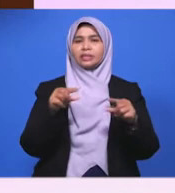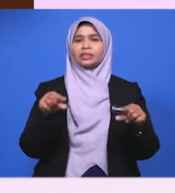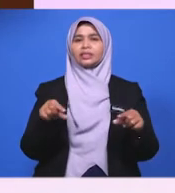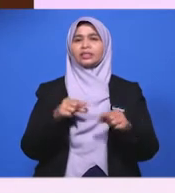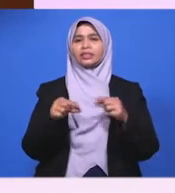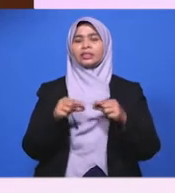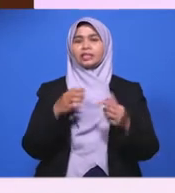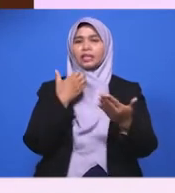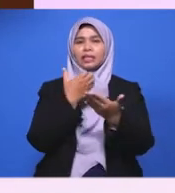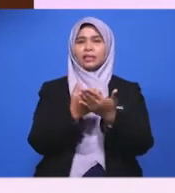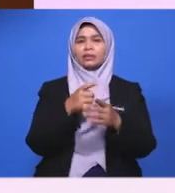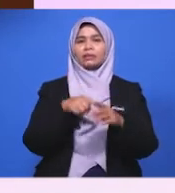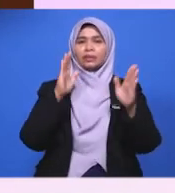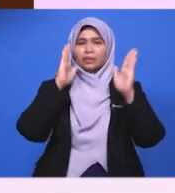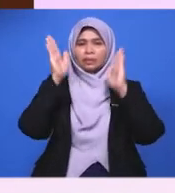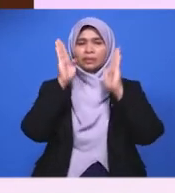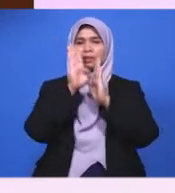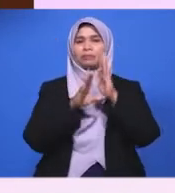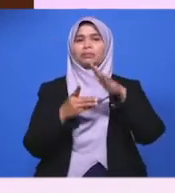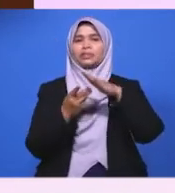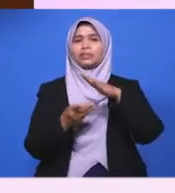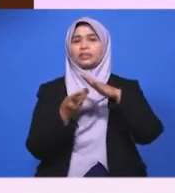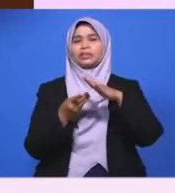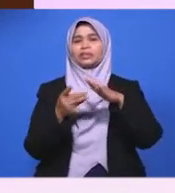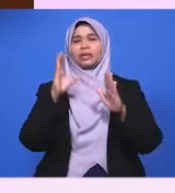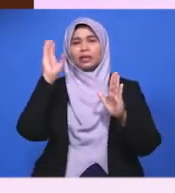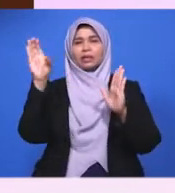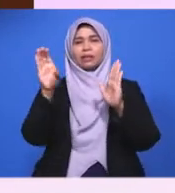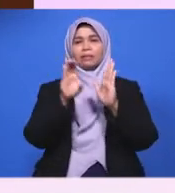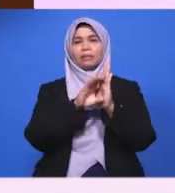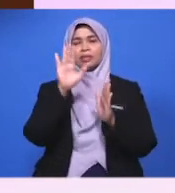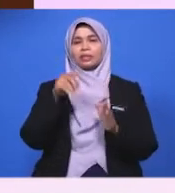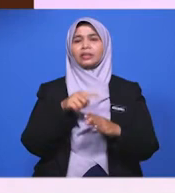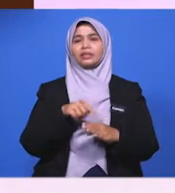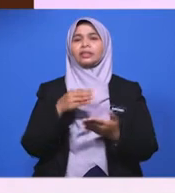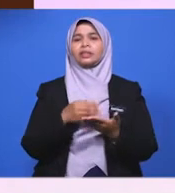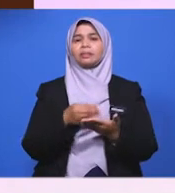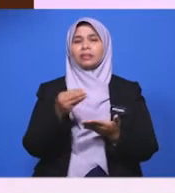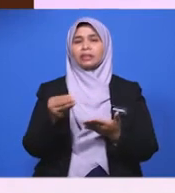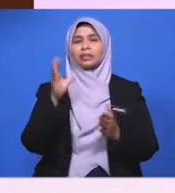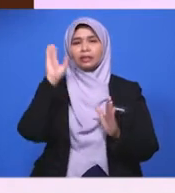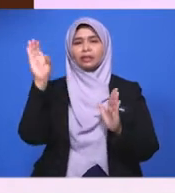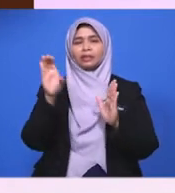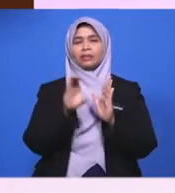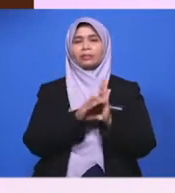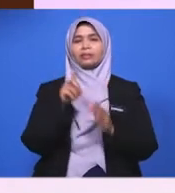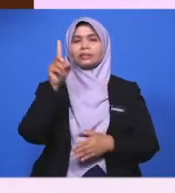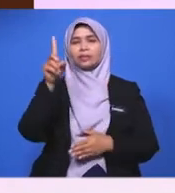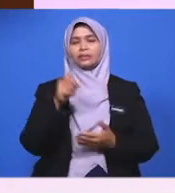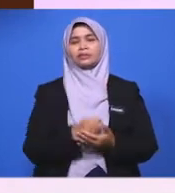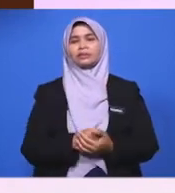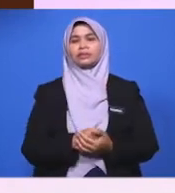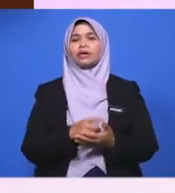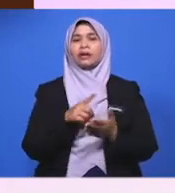Malaysia berdasarkan ilustrasi yang diberi. Gambar pertama, apakah sektor